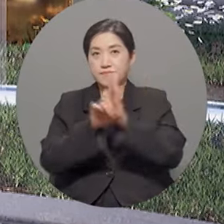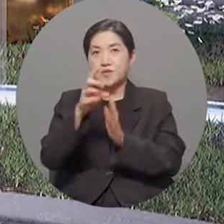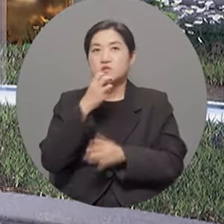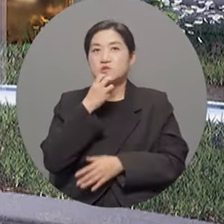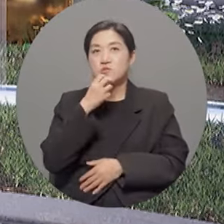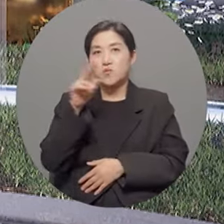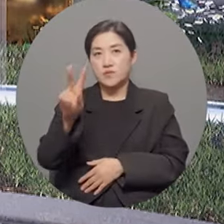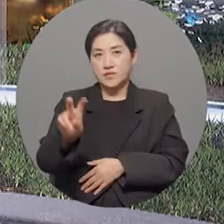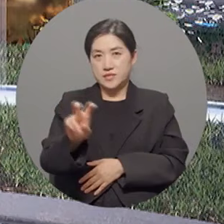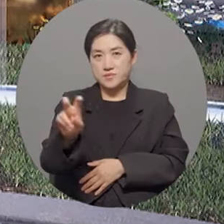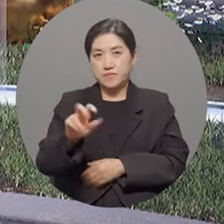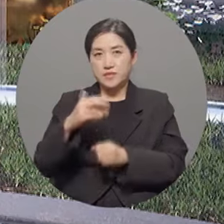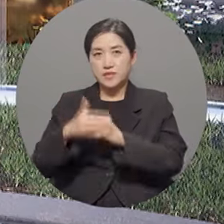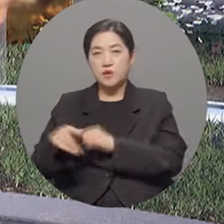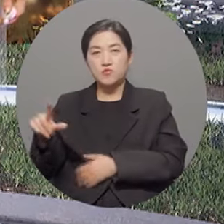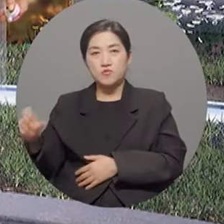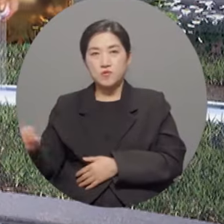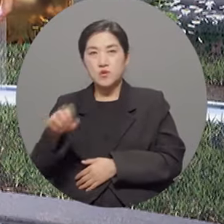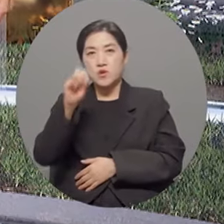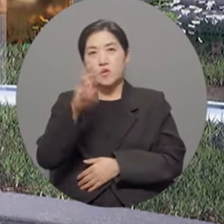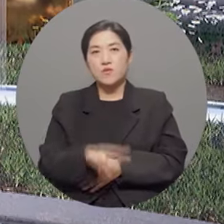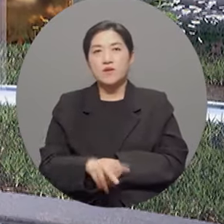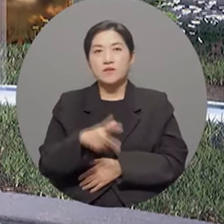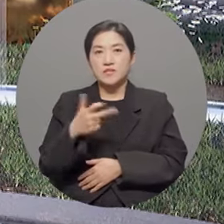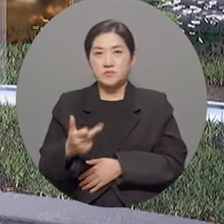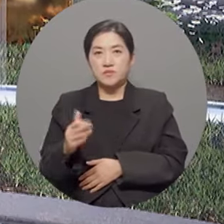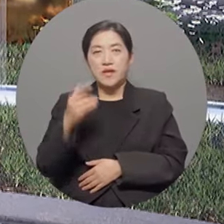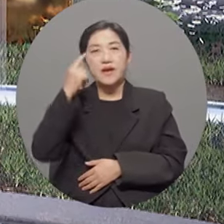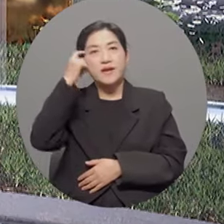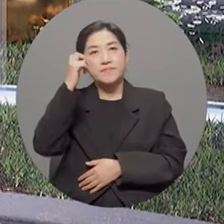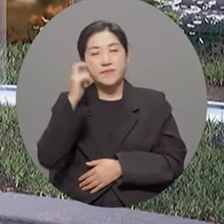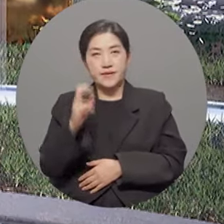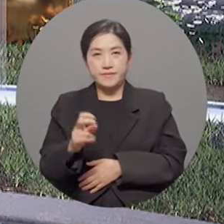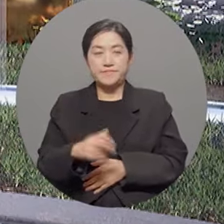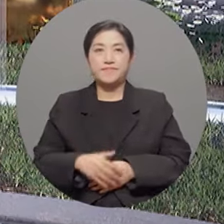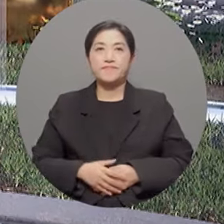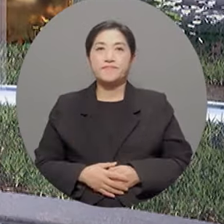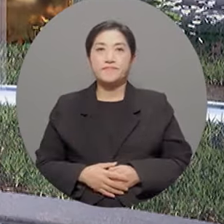서울이 20도 대구 15도 광주가 17도를 보이겠습니다 내쉬었습니다